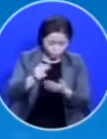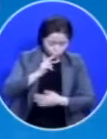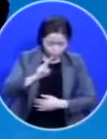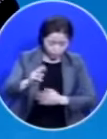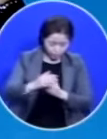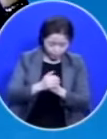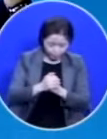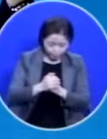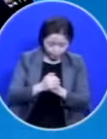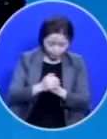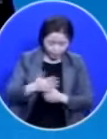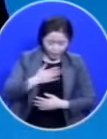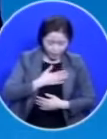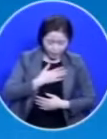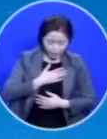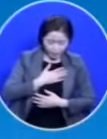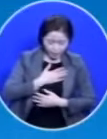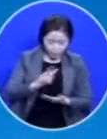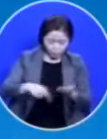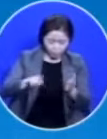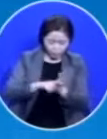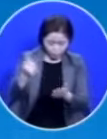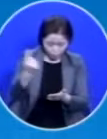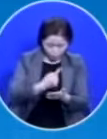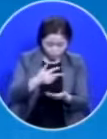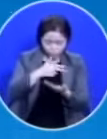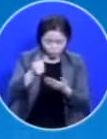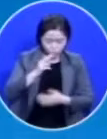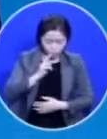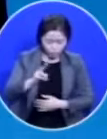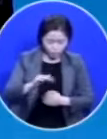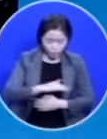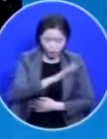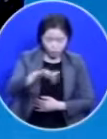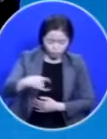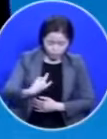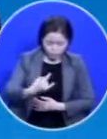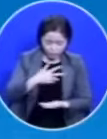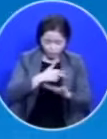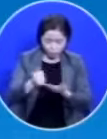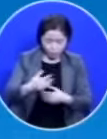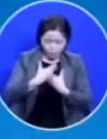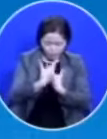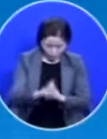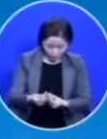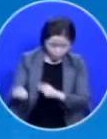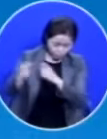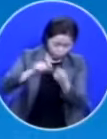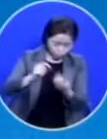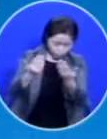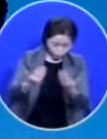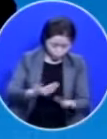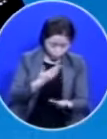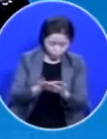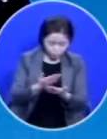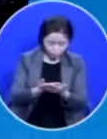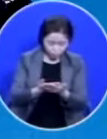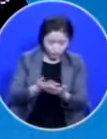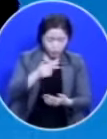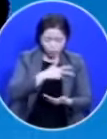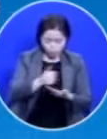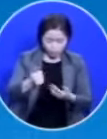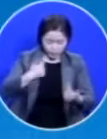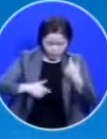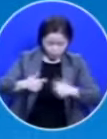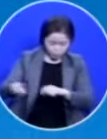주여 나의 좋으신 주여 우리에게 주의 평안을 부어 주시고 주의 기쁨을